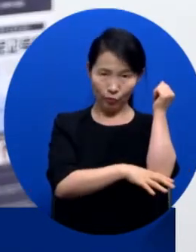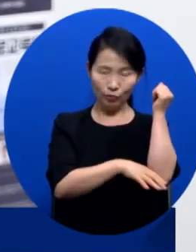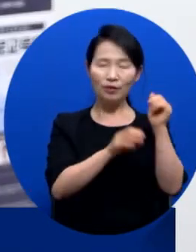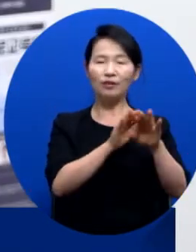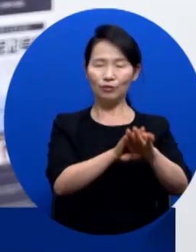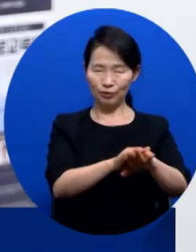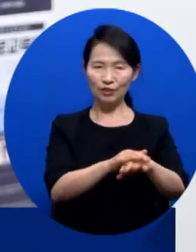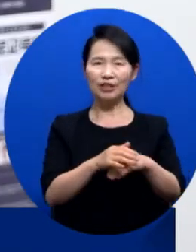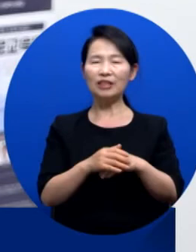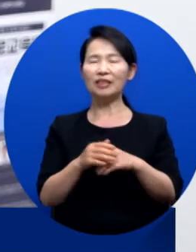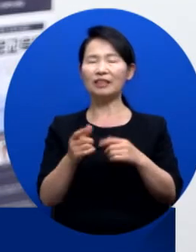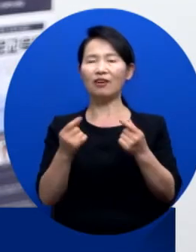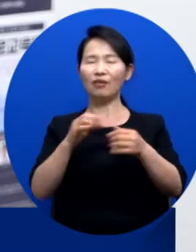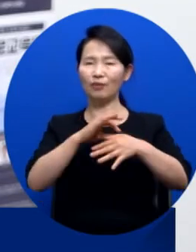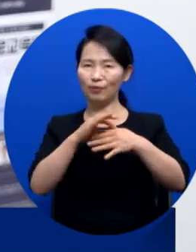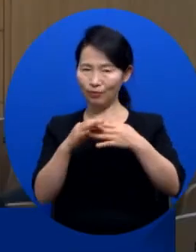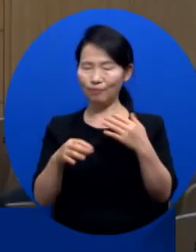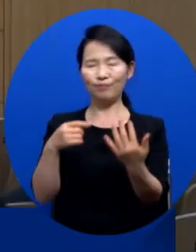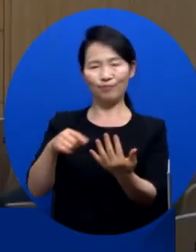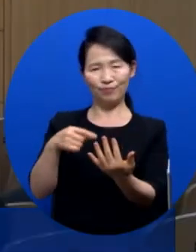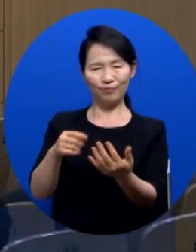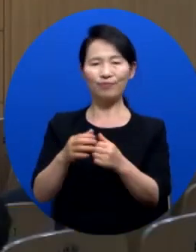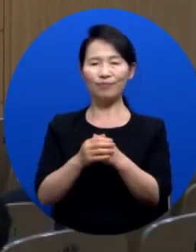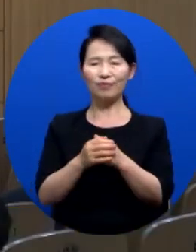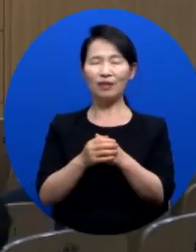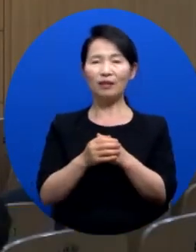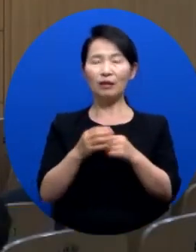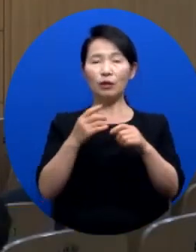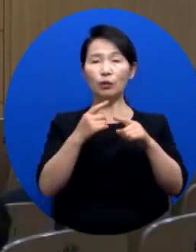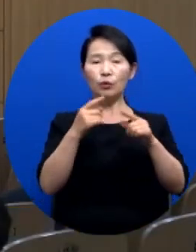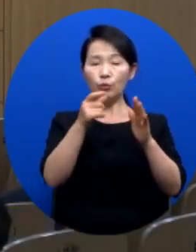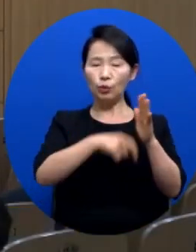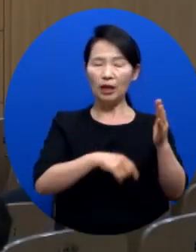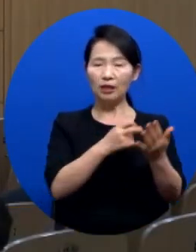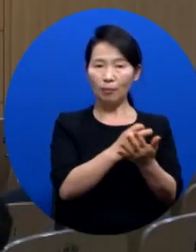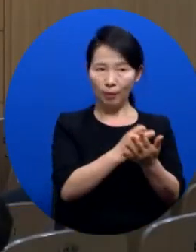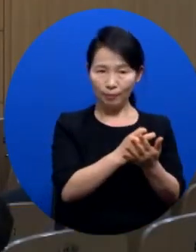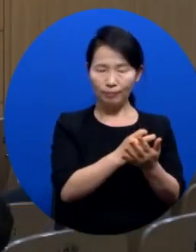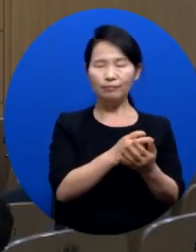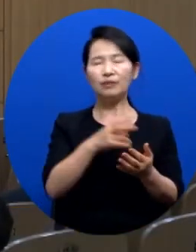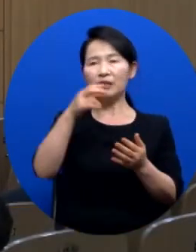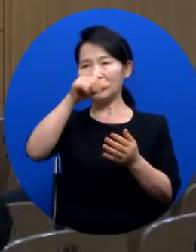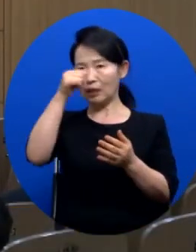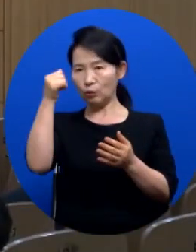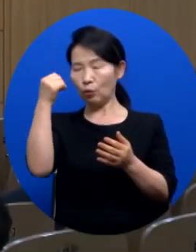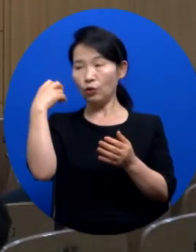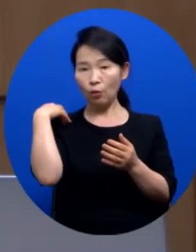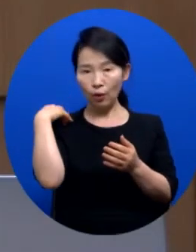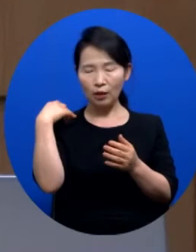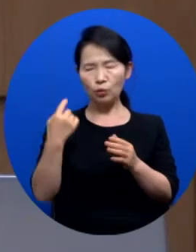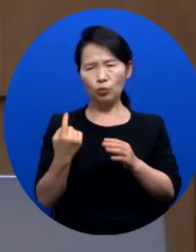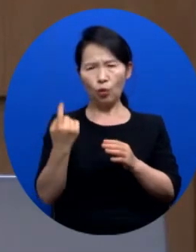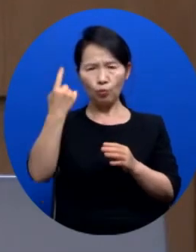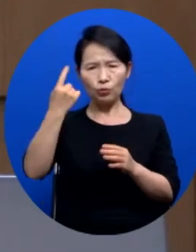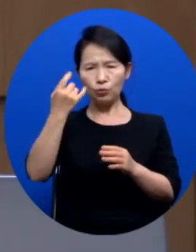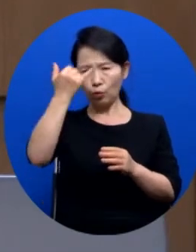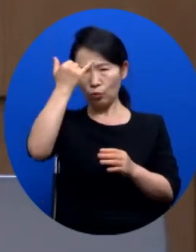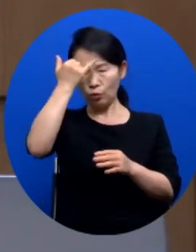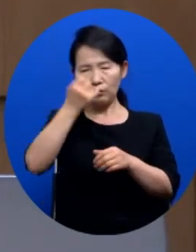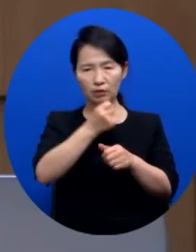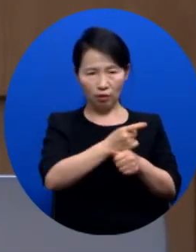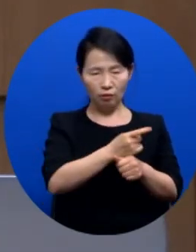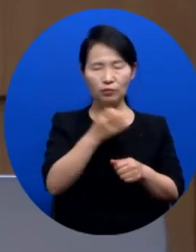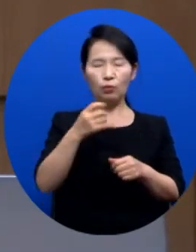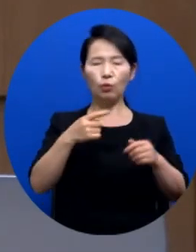세우는 그런 커리큘럼으로 이렇게 세웠습니다. 교단 헌법에서 장로의 역할은 높은 도덕성은 물론 교리와 법에